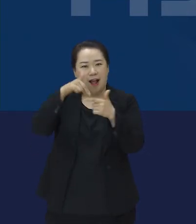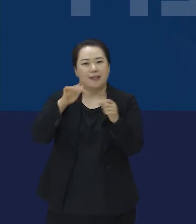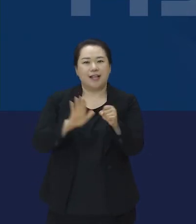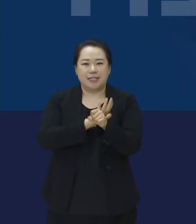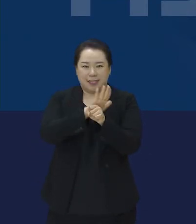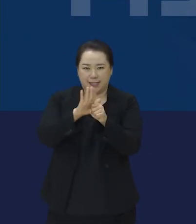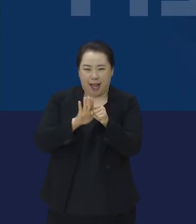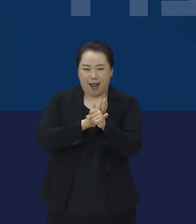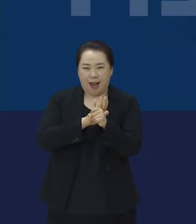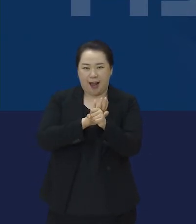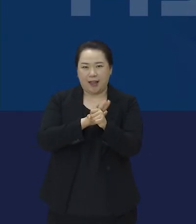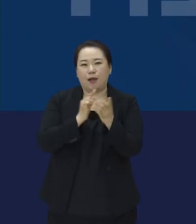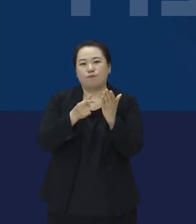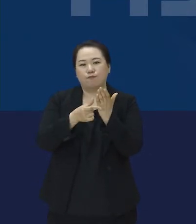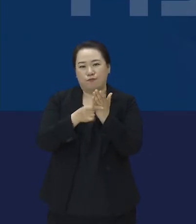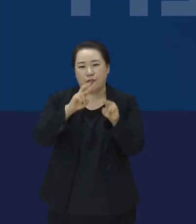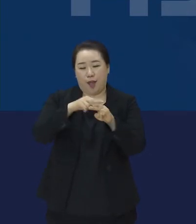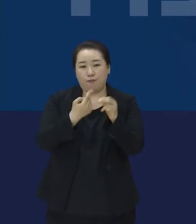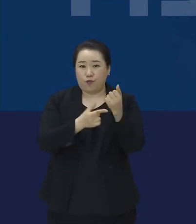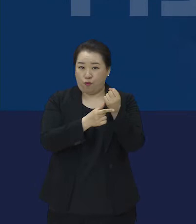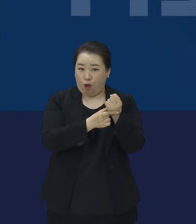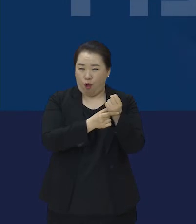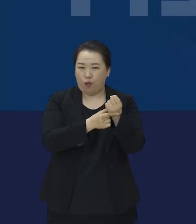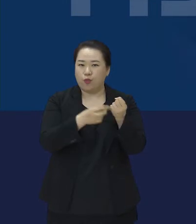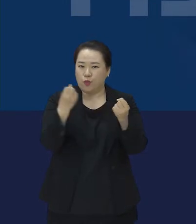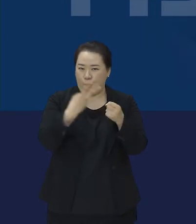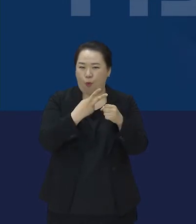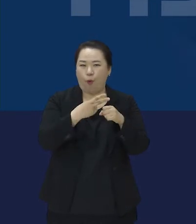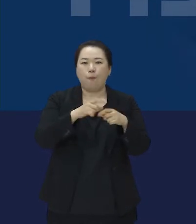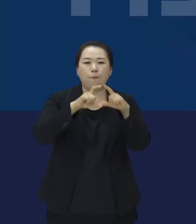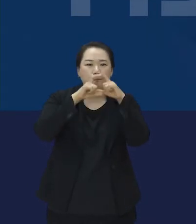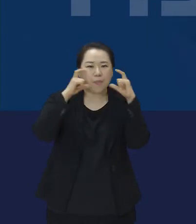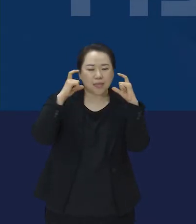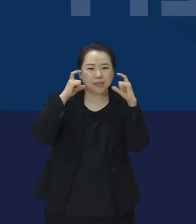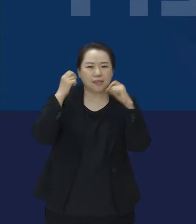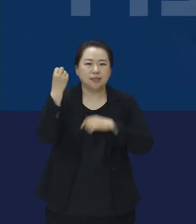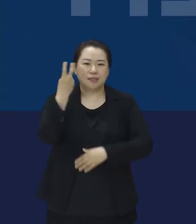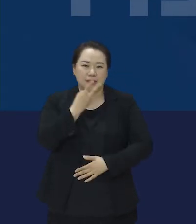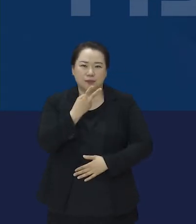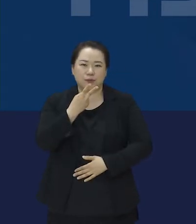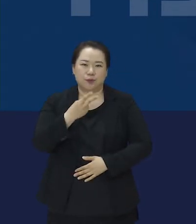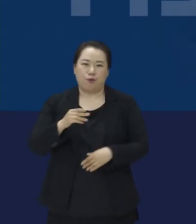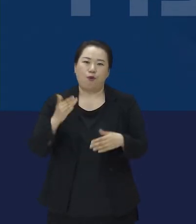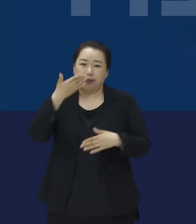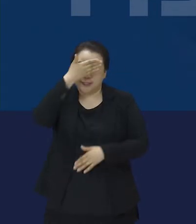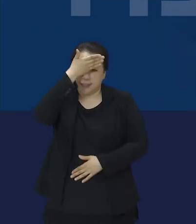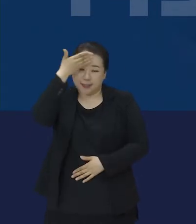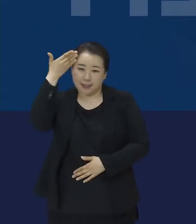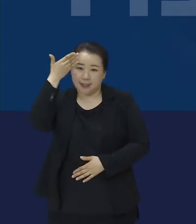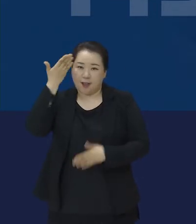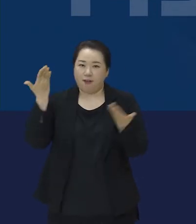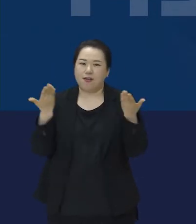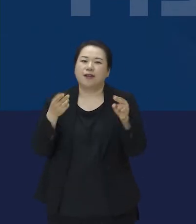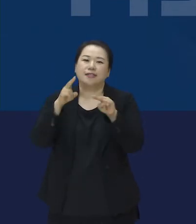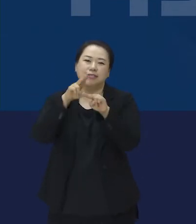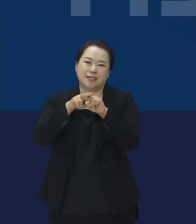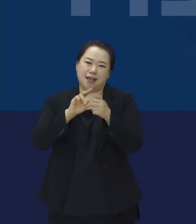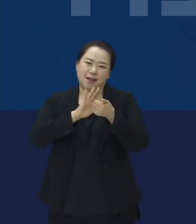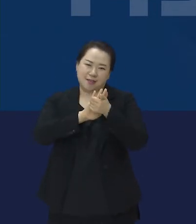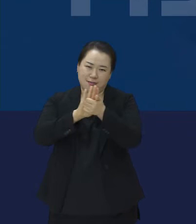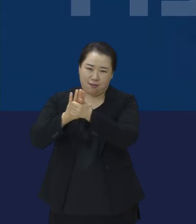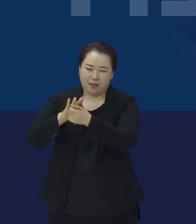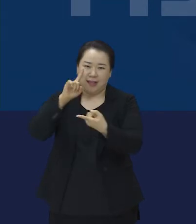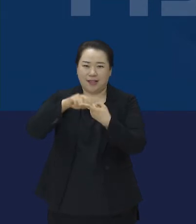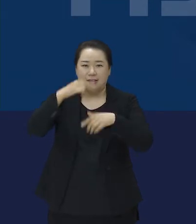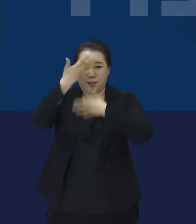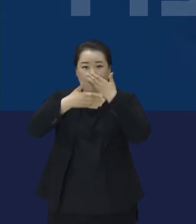강남사랑 상품권 판매와 마스크 지급 상황과 청년 단기 일자리 지원책 등에 대해서